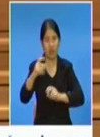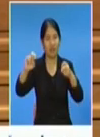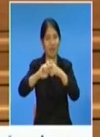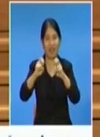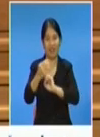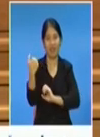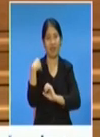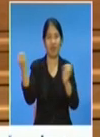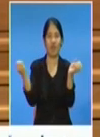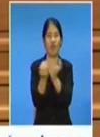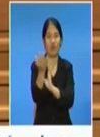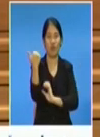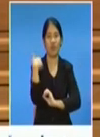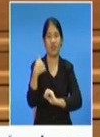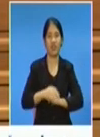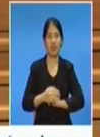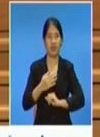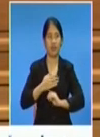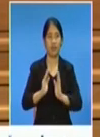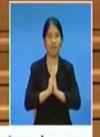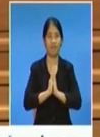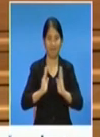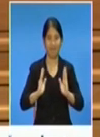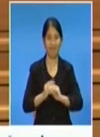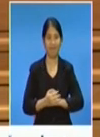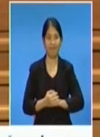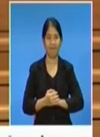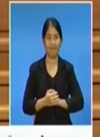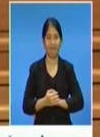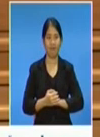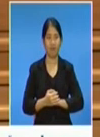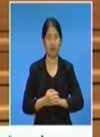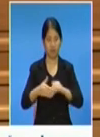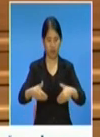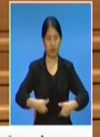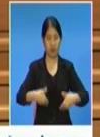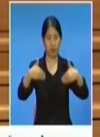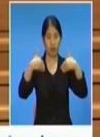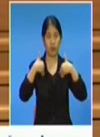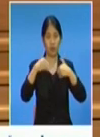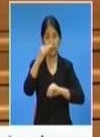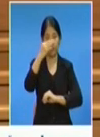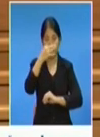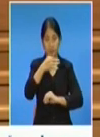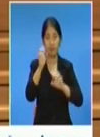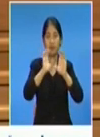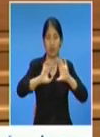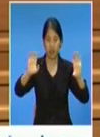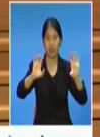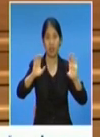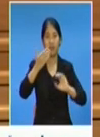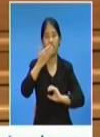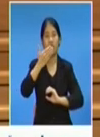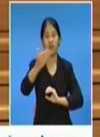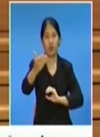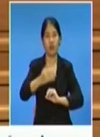ายขอบพระคุณครับตลอดช่วงชีวิตราชการผมที่รับราชการมาผมต้องยุ่ง